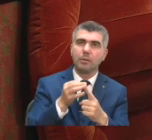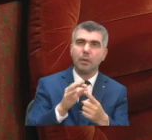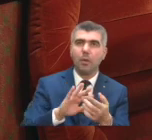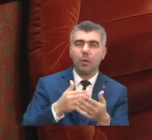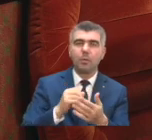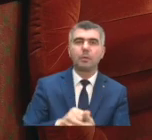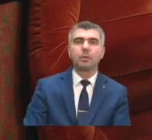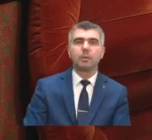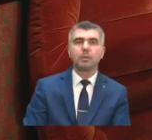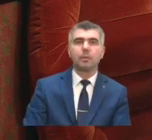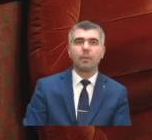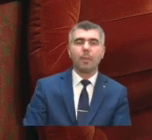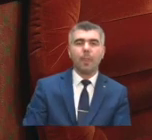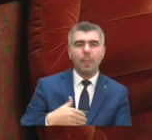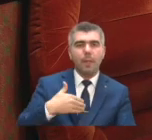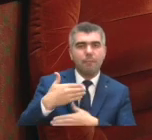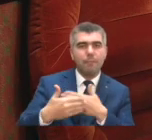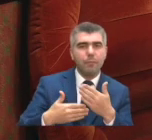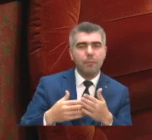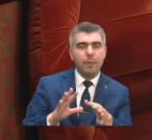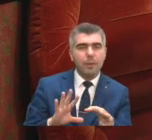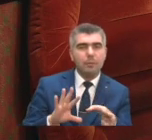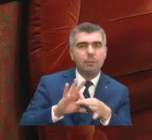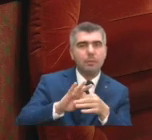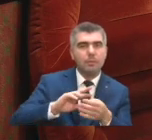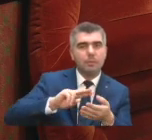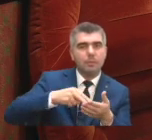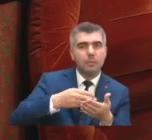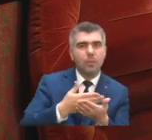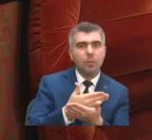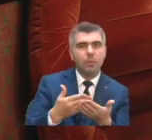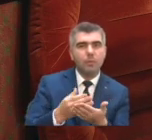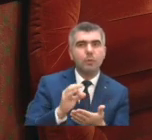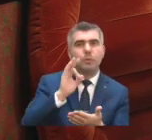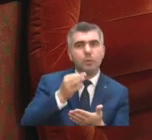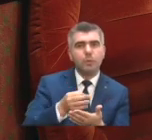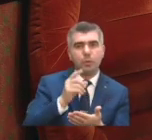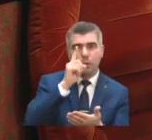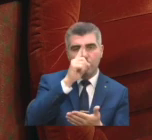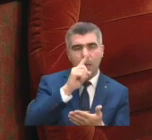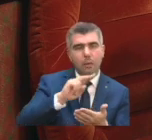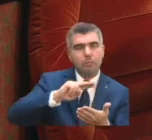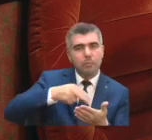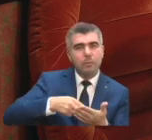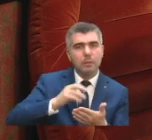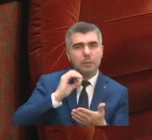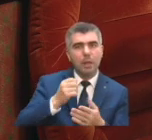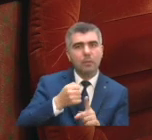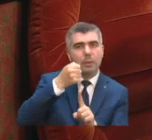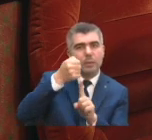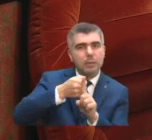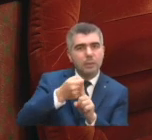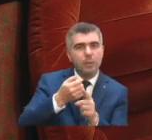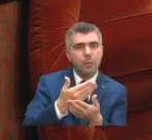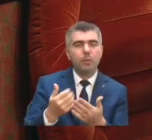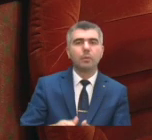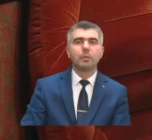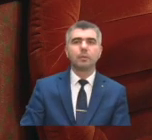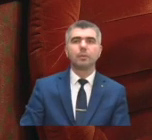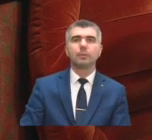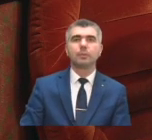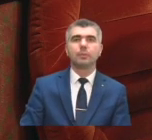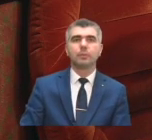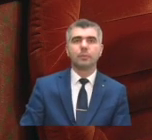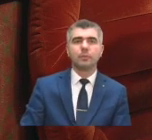بها، ومعلوم في إطار الشراكة مع الجهة فورا إن شاء الله التوقيع، نطالبوا إن شاء الله في العمل في هذا الإطار.